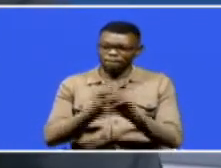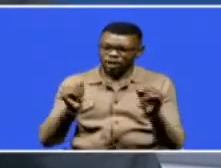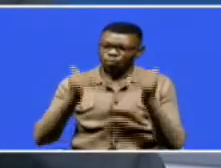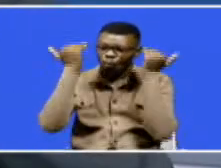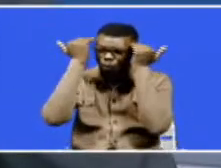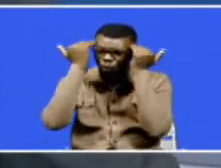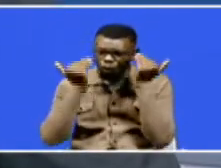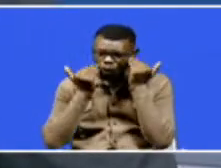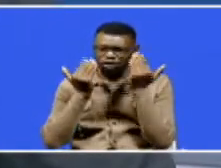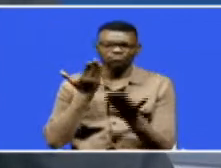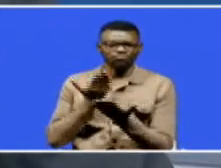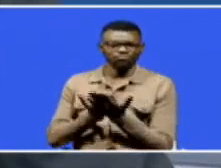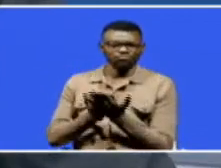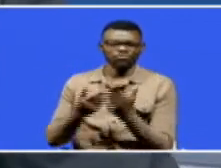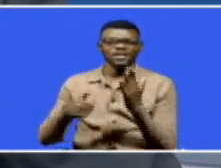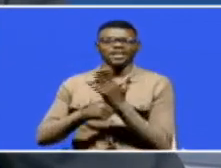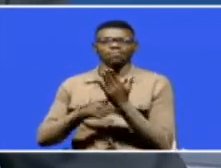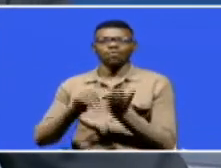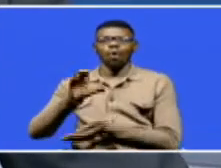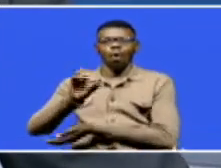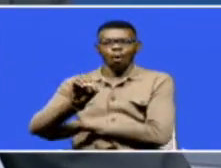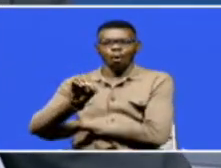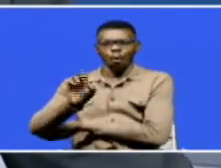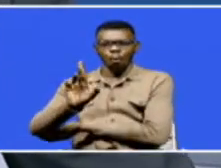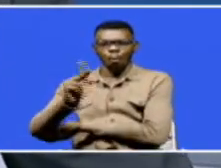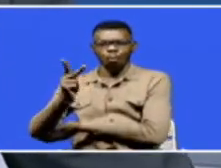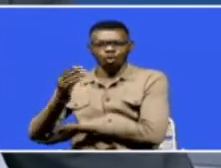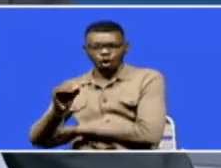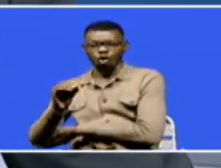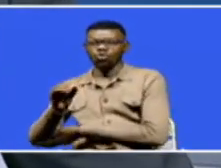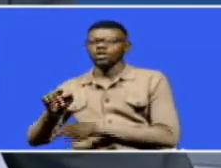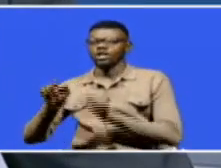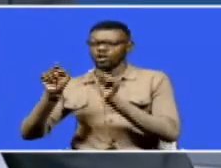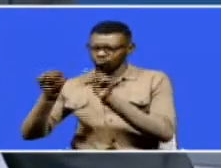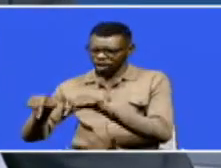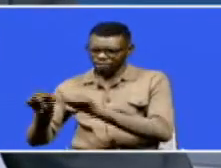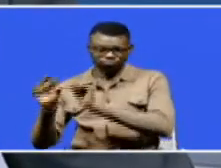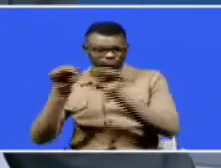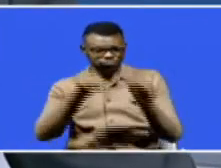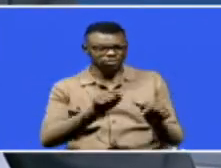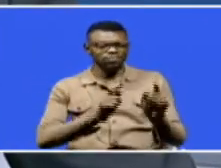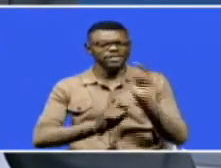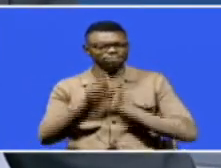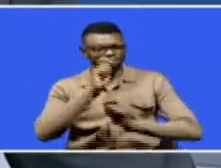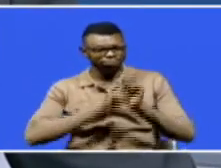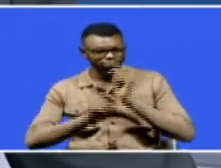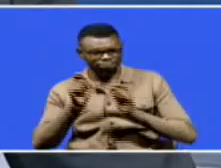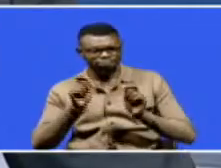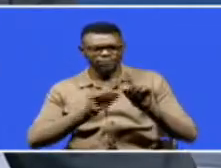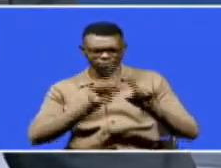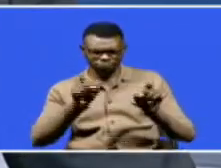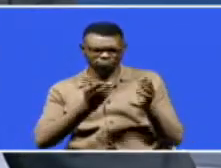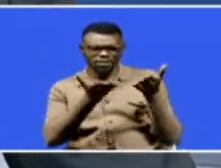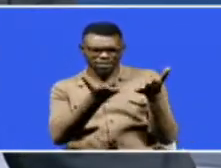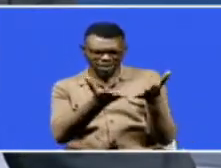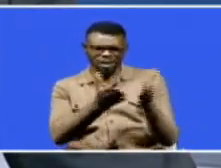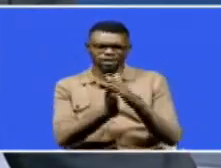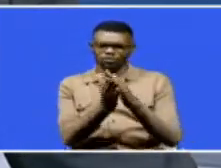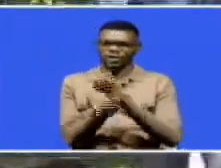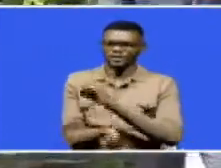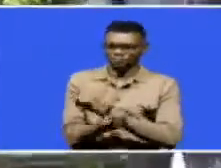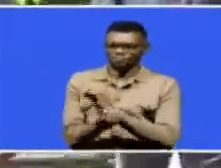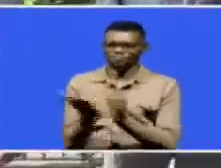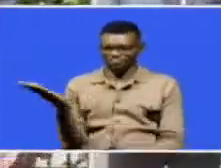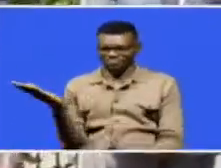Jaji William Ouko alikuwa mbele ya tume ya JSC kutetea utendakazi wake. Murimi Mwangi na taarifa hiyo.